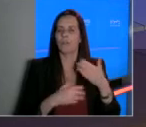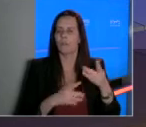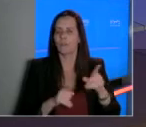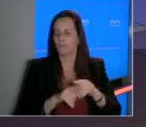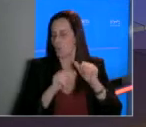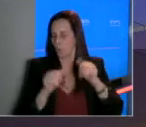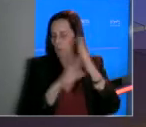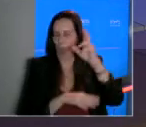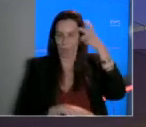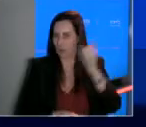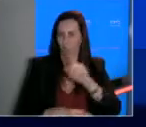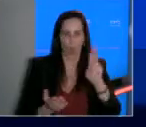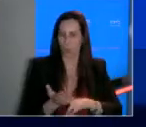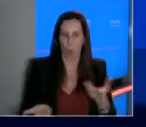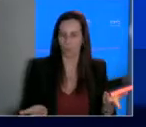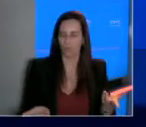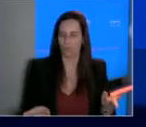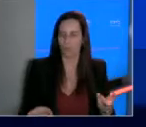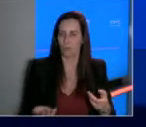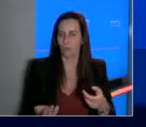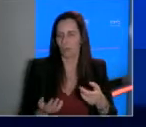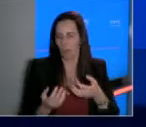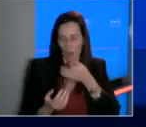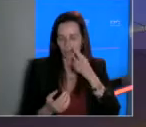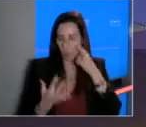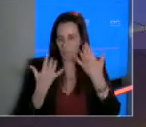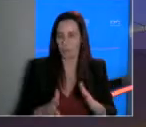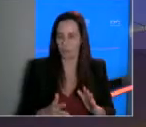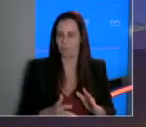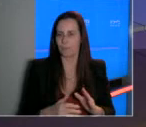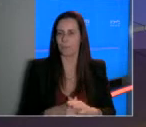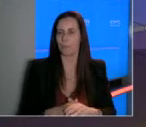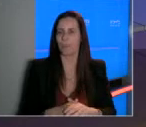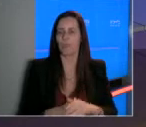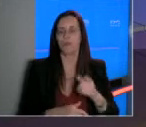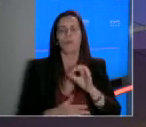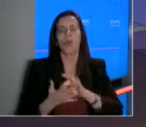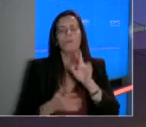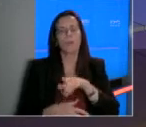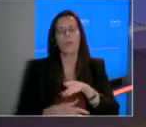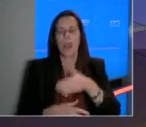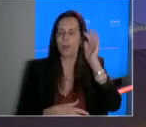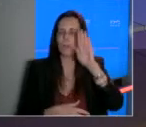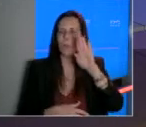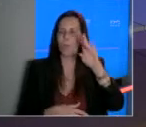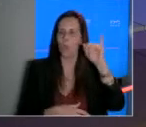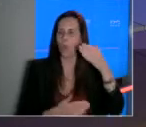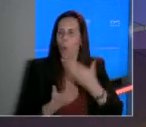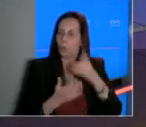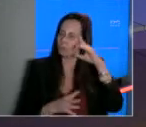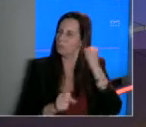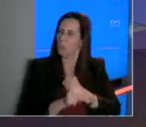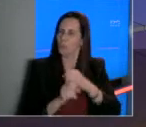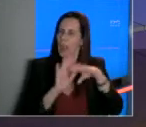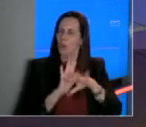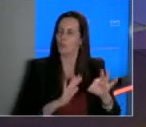למשותפת תומכת בטרור, זה לא נכון. כדאי כאילו לראות את המספרים. אושרת זריאן כותבת לנו לפיד ובוגי הוכיחו שהם עומדים על העקרונות